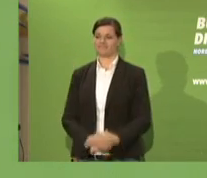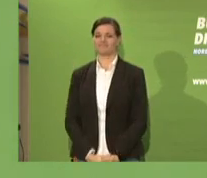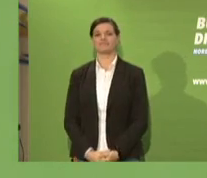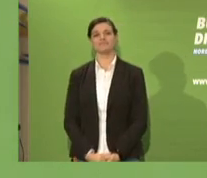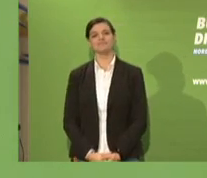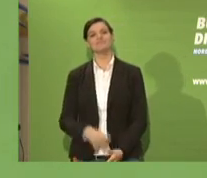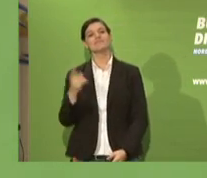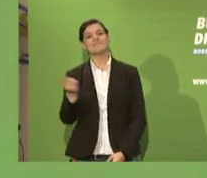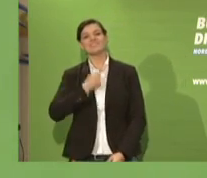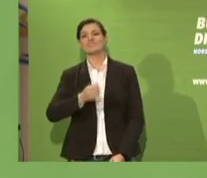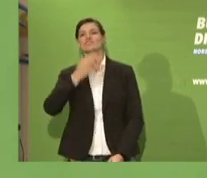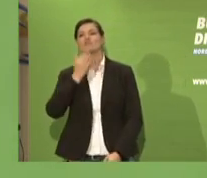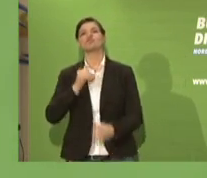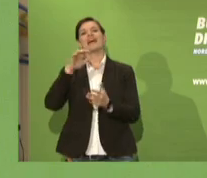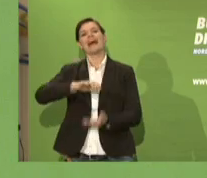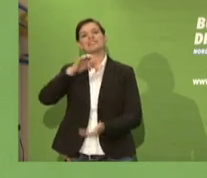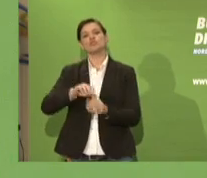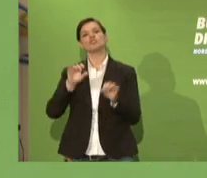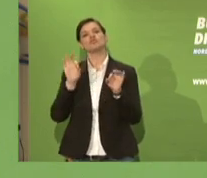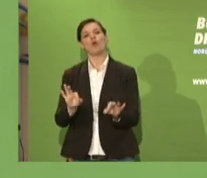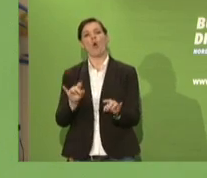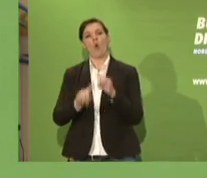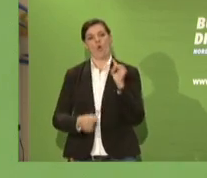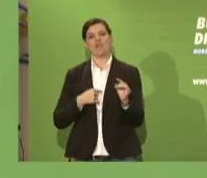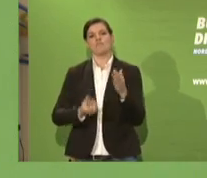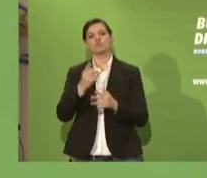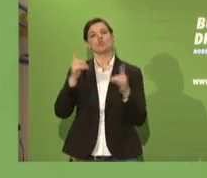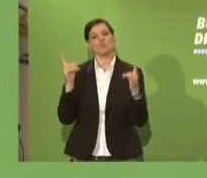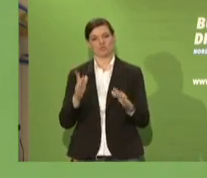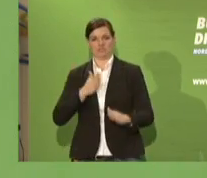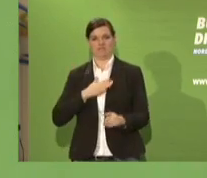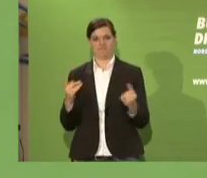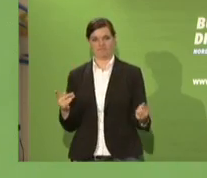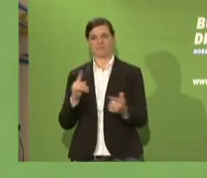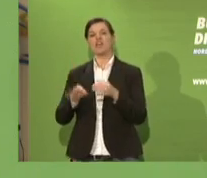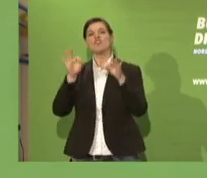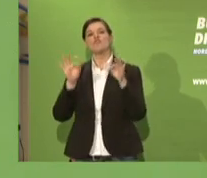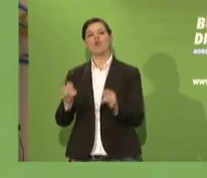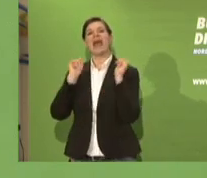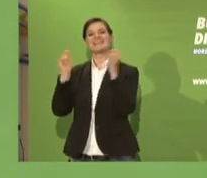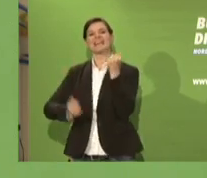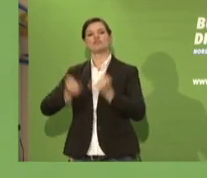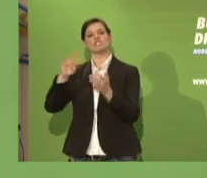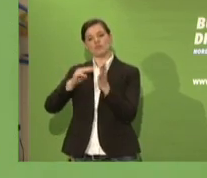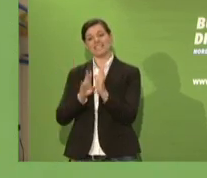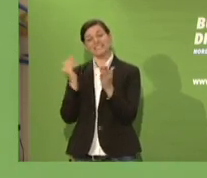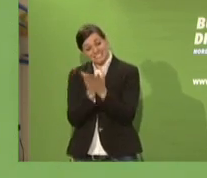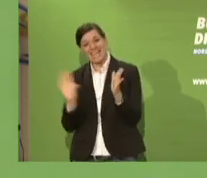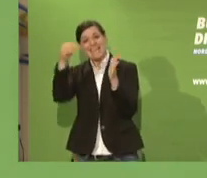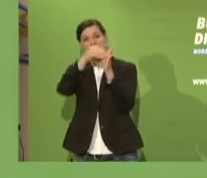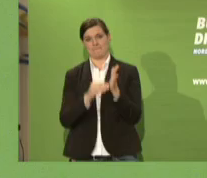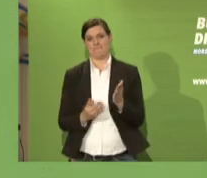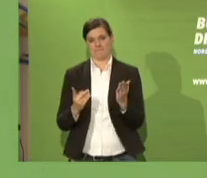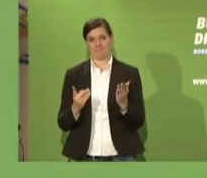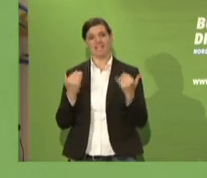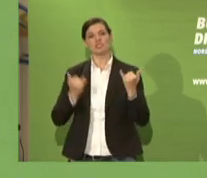Wir setzen uns ein für ressourcenschonende Produktion. Der Antrag zur Industriepolitik heute, genau das steht da drin, wie wir